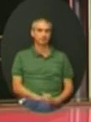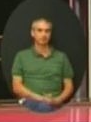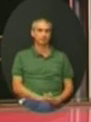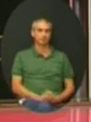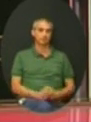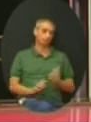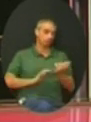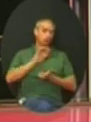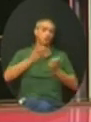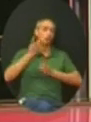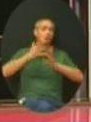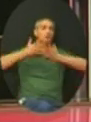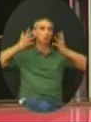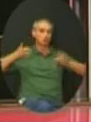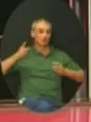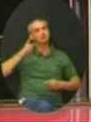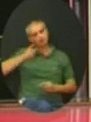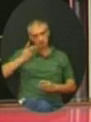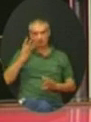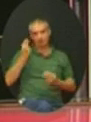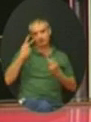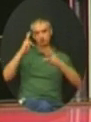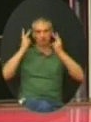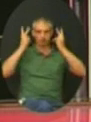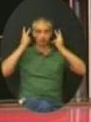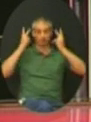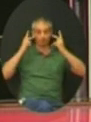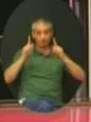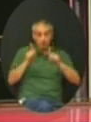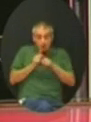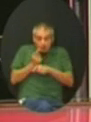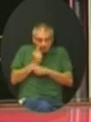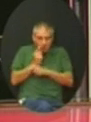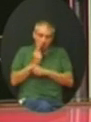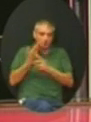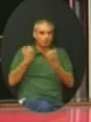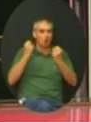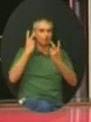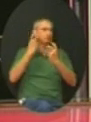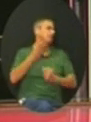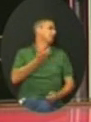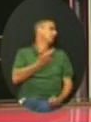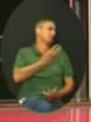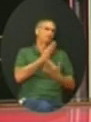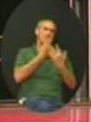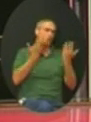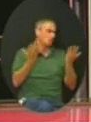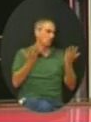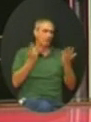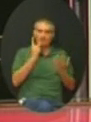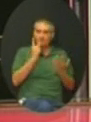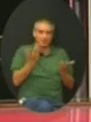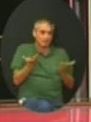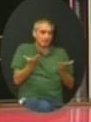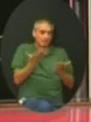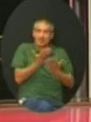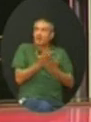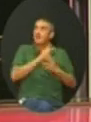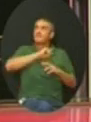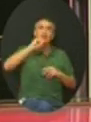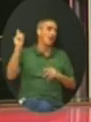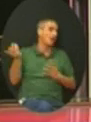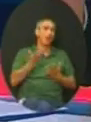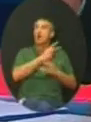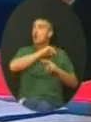בעירה יותר גדולה בשטח, זה הרבה יותר חשוב באותם דקות מחופש המידע. לא, זה ברור לי לגמרי, אבל בהינתן שכל